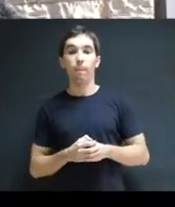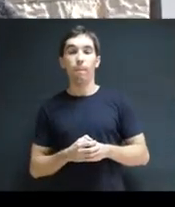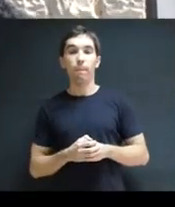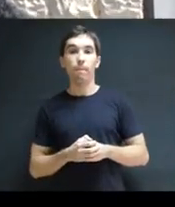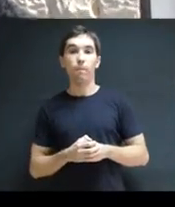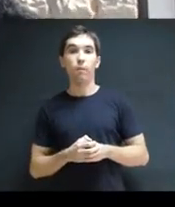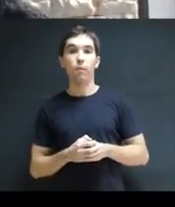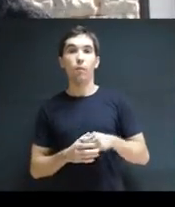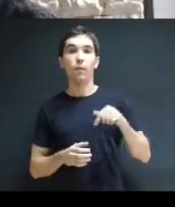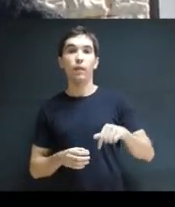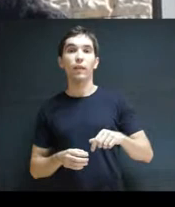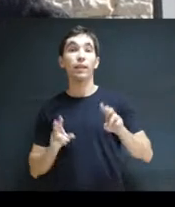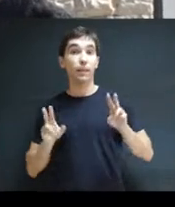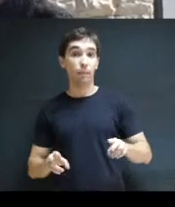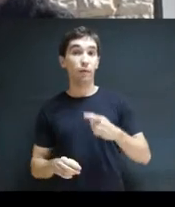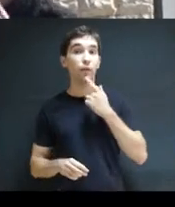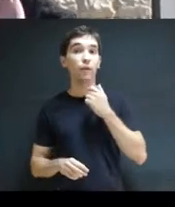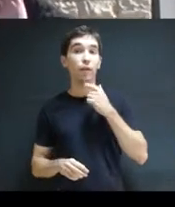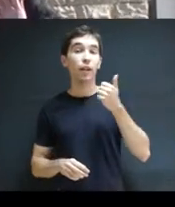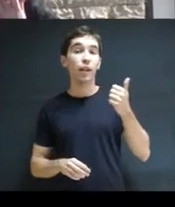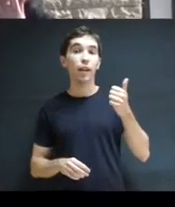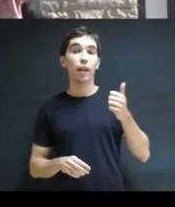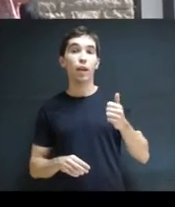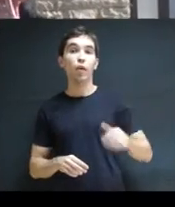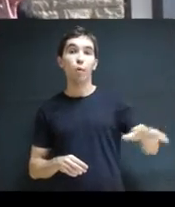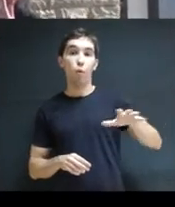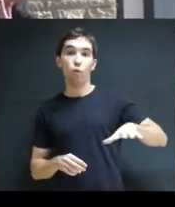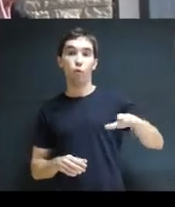Pa ovako, ono što mi se zapravo svidjelo je jedno područje,